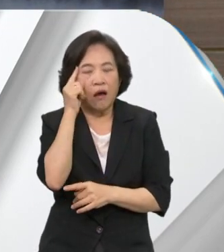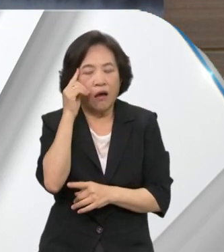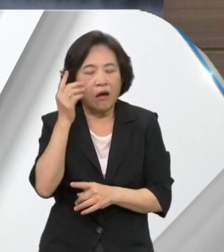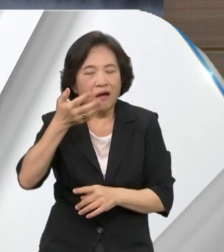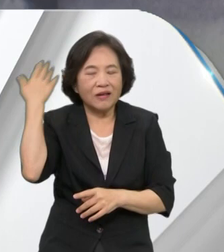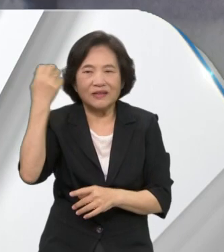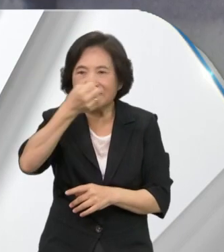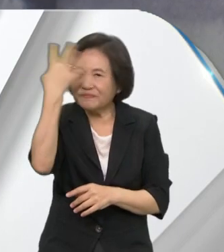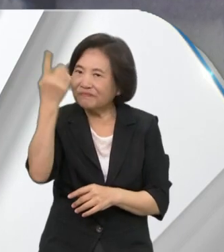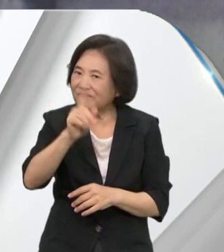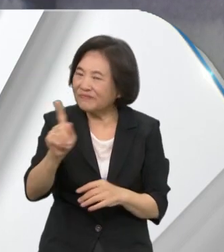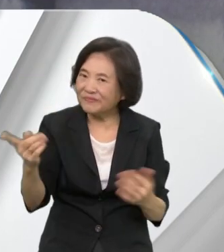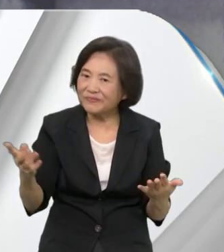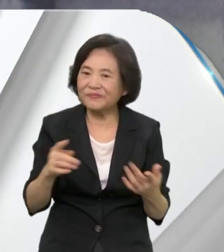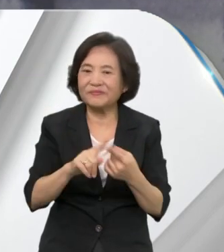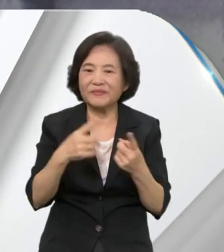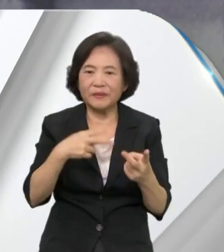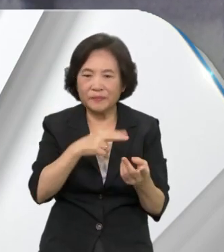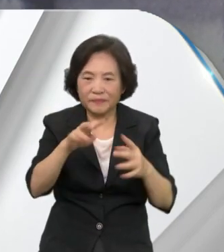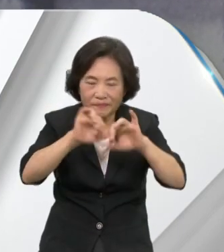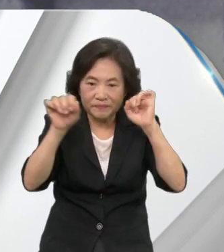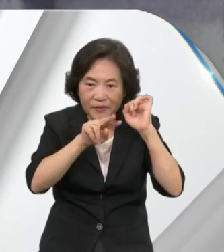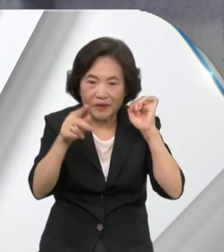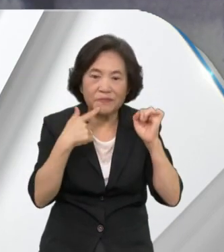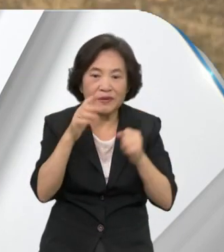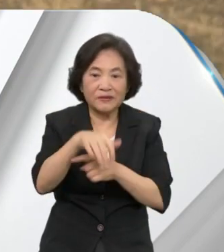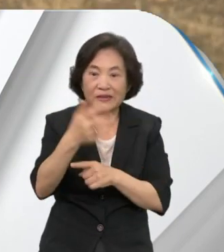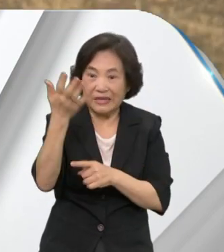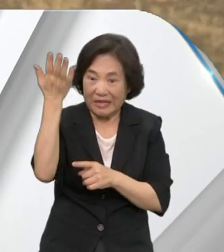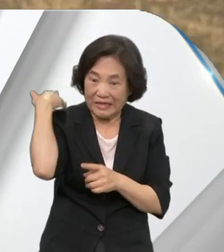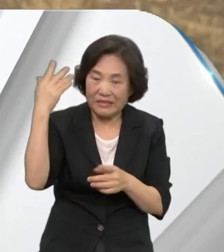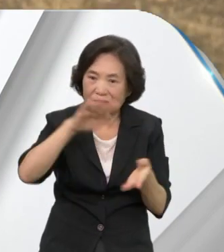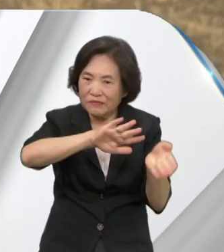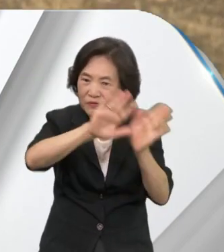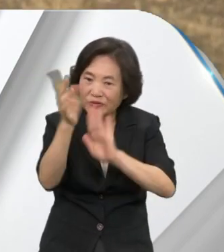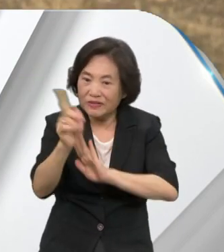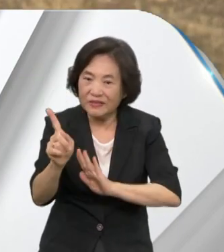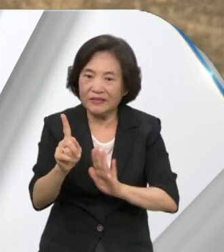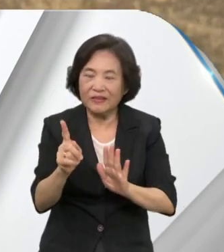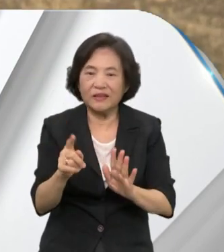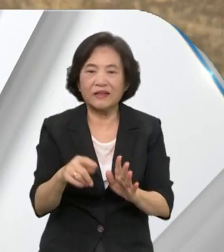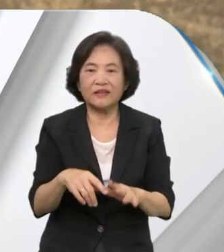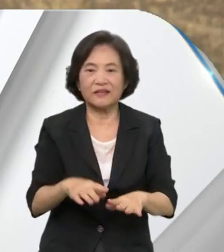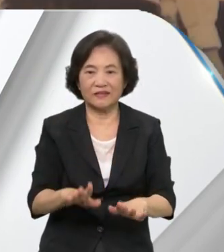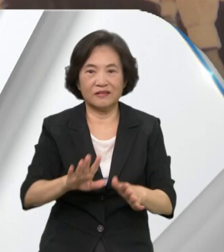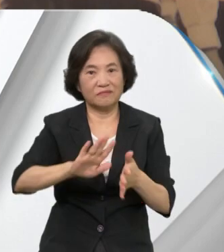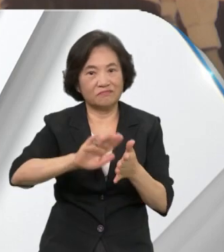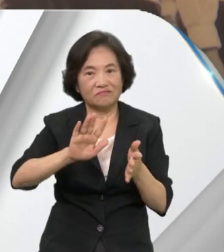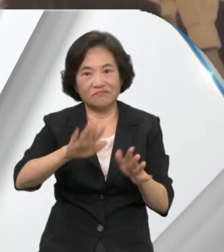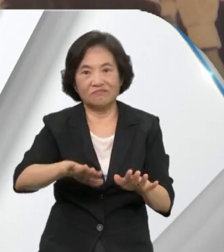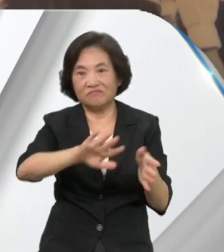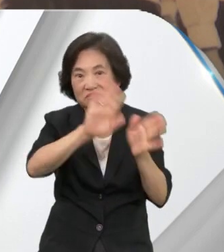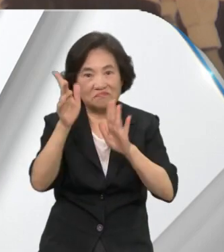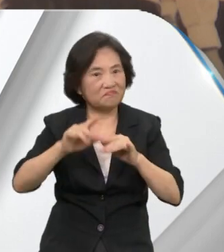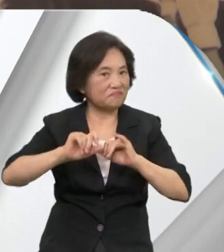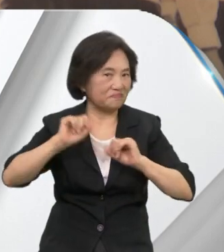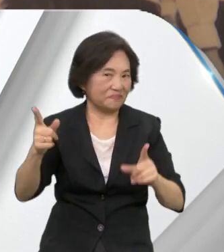春美好时光，也不应看到闽南无穷人台的风采。下个新闻整份自高雄报道。